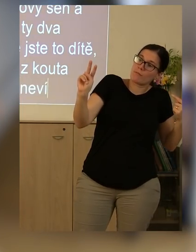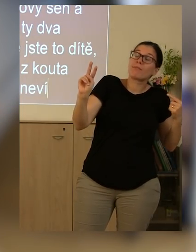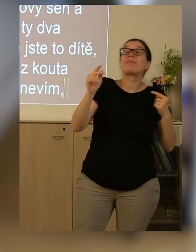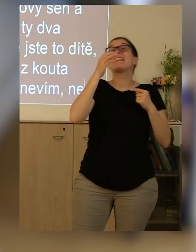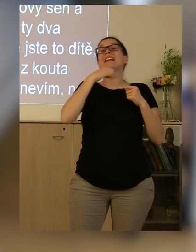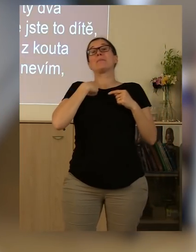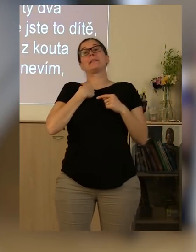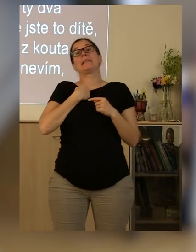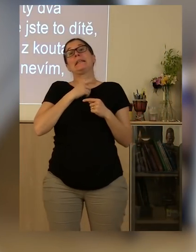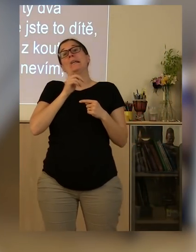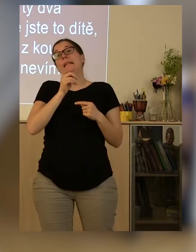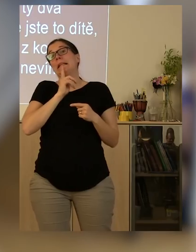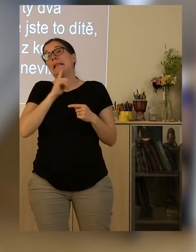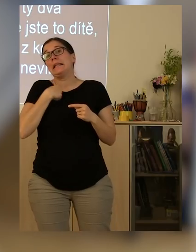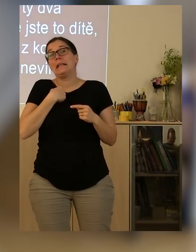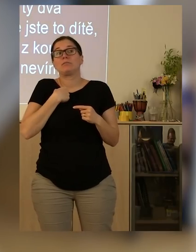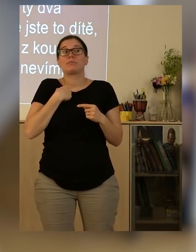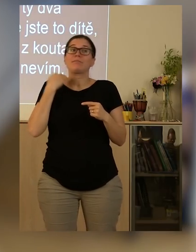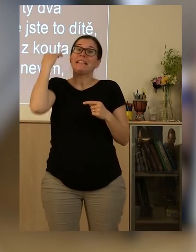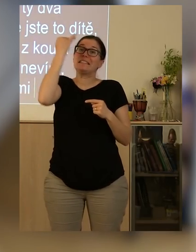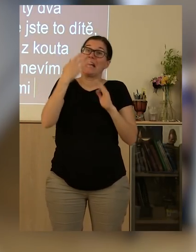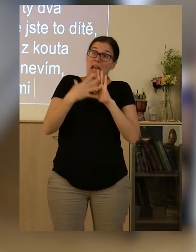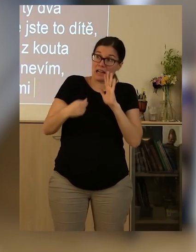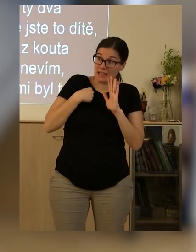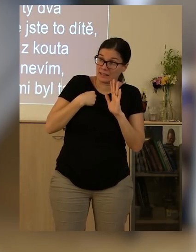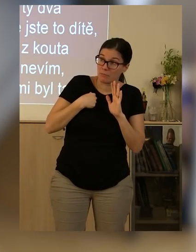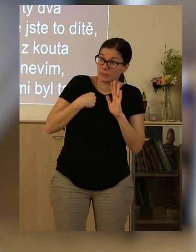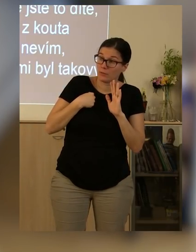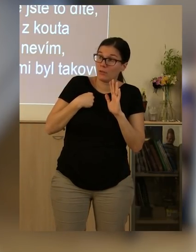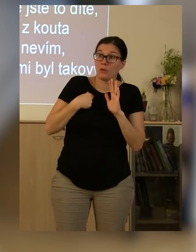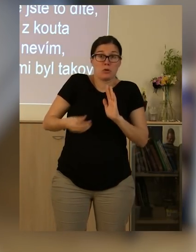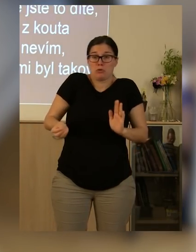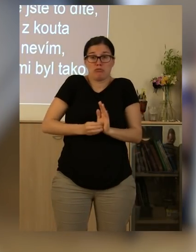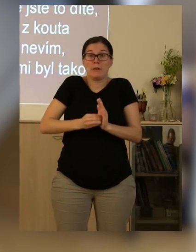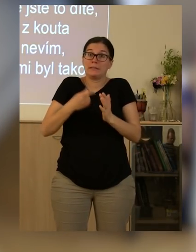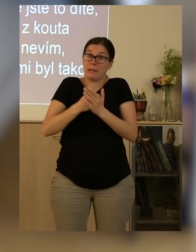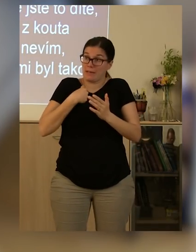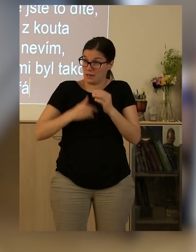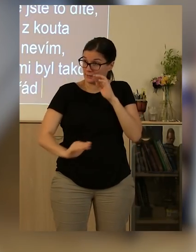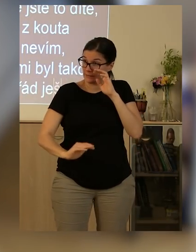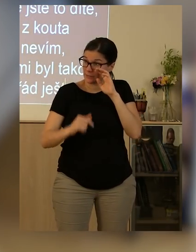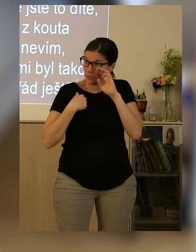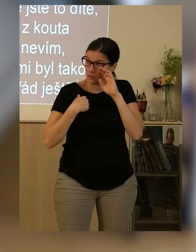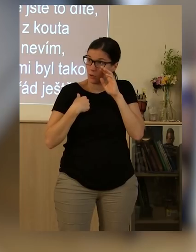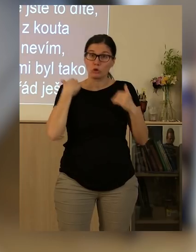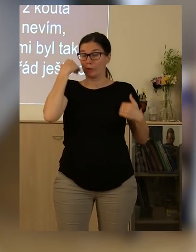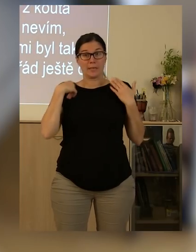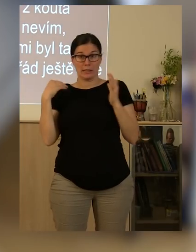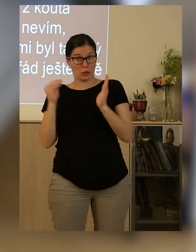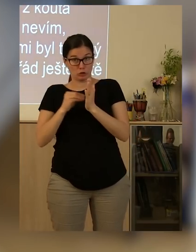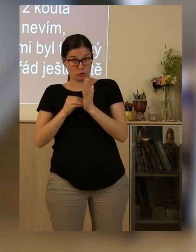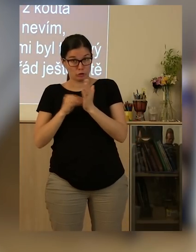jestli mi byl takový sen dán, tak to znamená, že jsem pořád ještě dítě a je to taky třeba zpráva pro mě, že se mám posunout někam